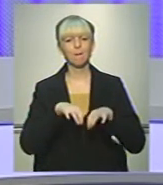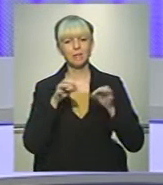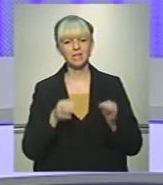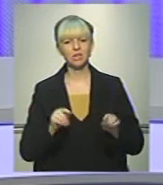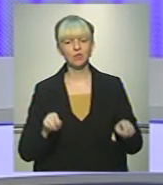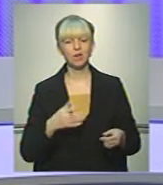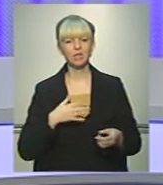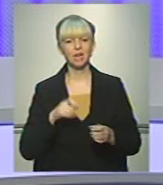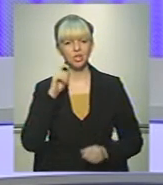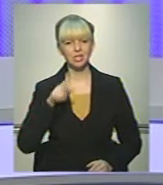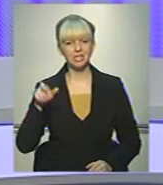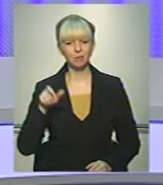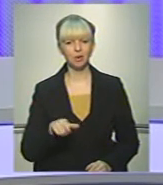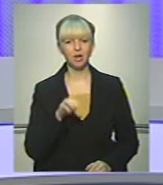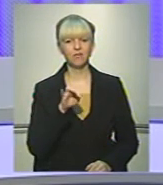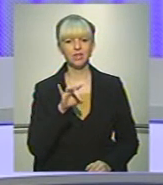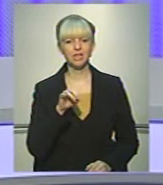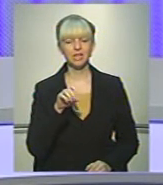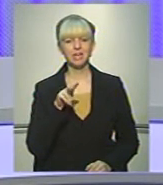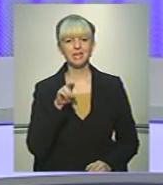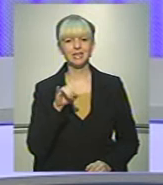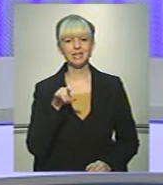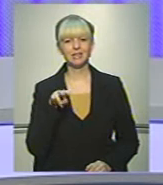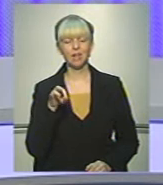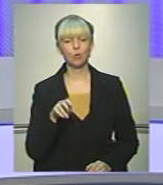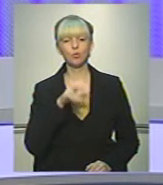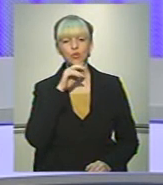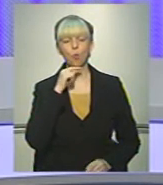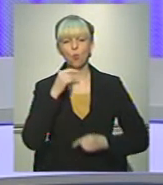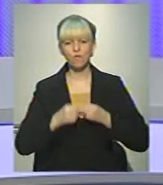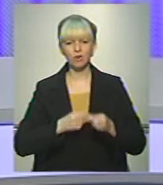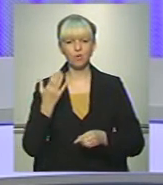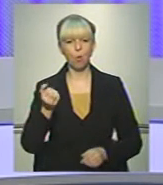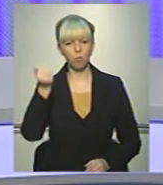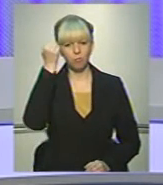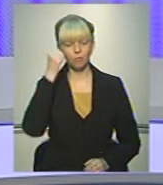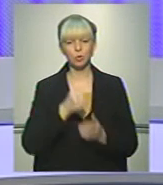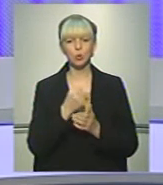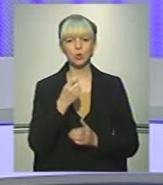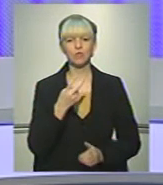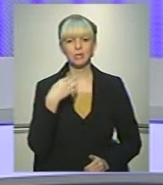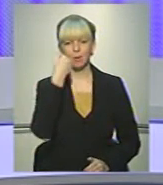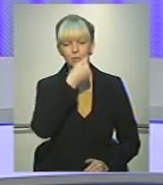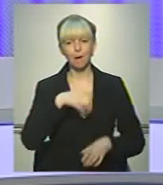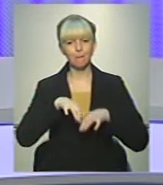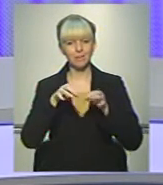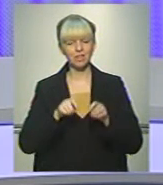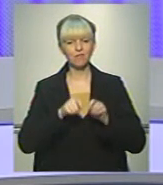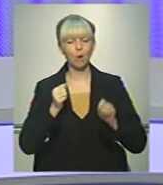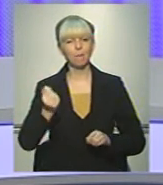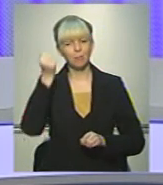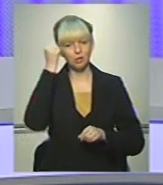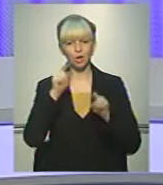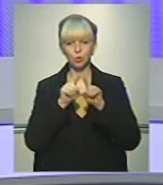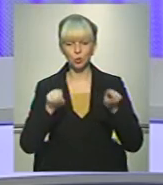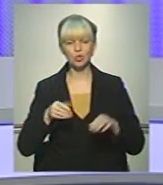створив наш земляк Фрідріх Кізлер. У Чернівцях увіковічили його пам'ять. До 125-річчя митця відкрили меморіальну